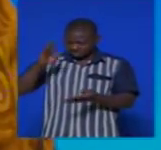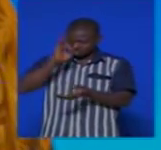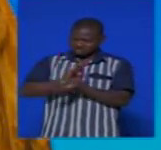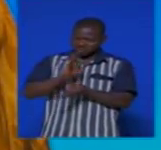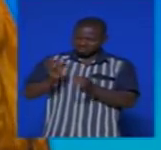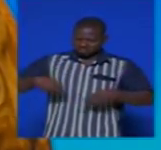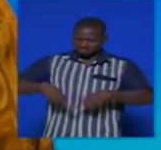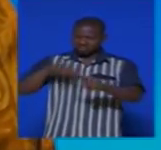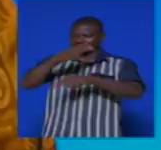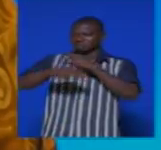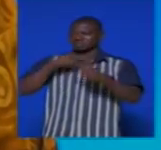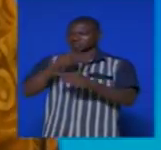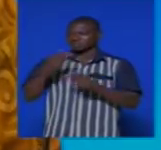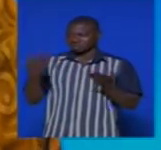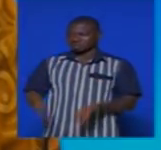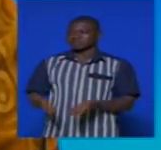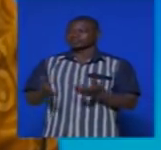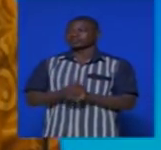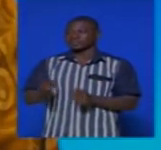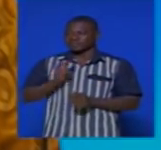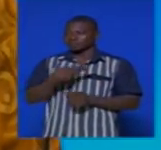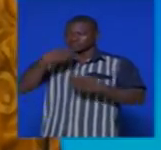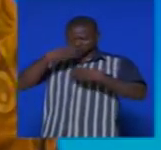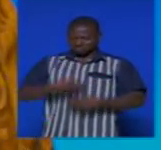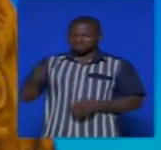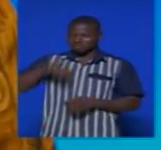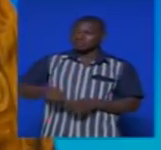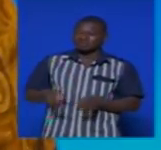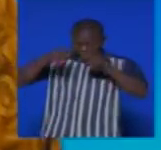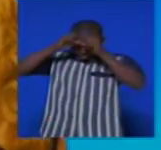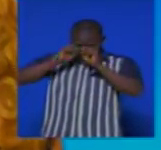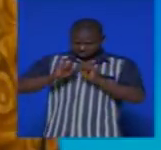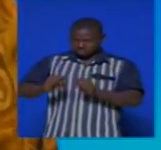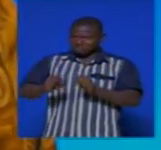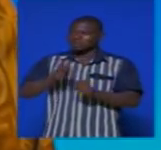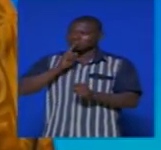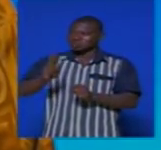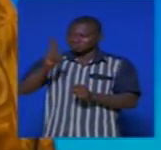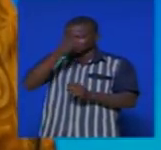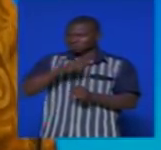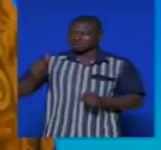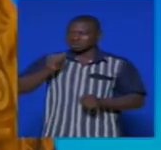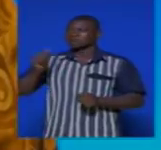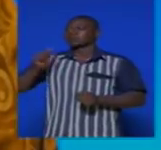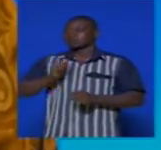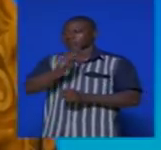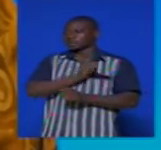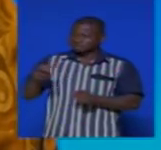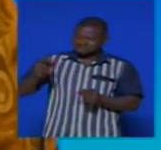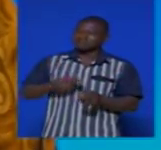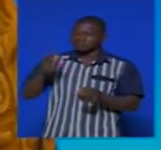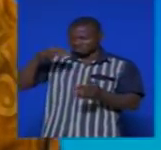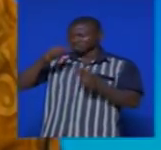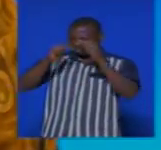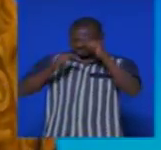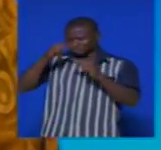national. Et nous souhaitons que son Excellence le chef de l'État soit donc l'ambassadeur au niveau national pour que cela soit